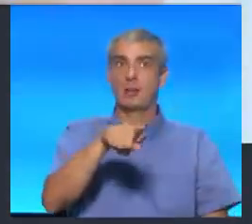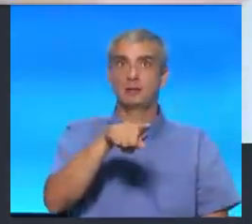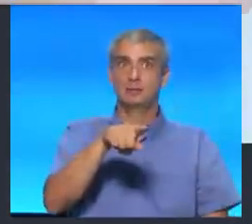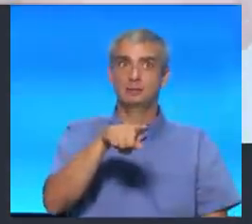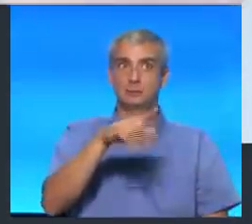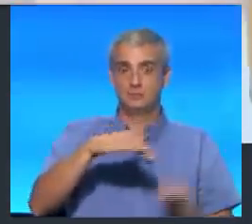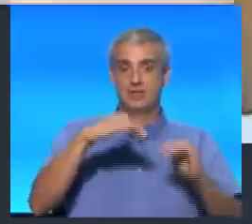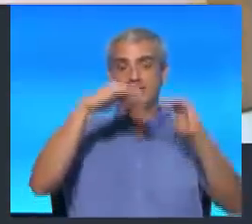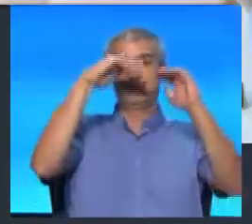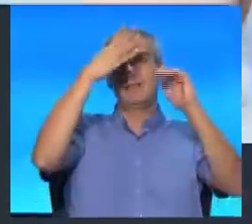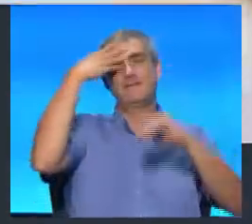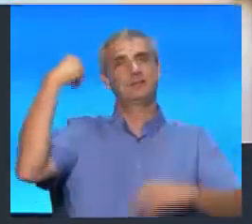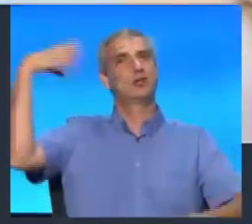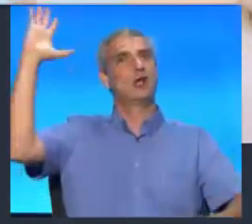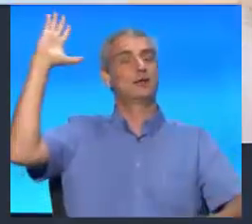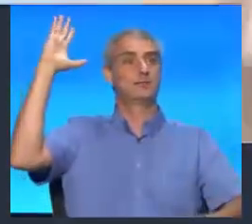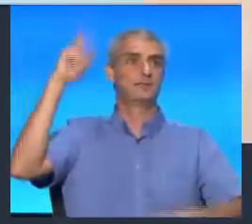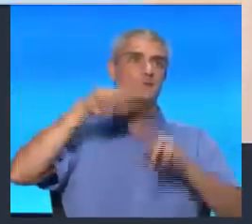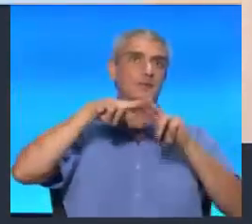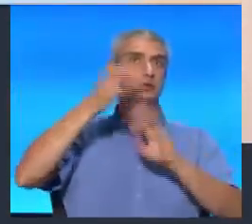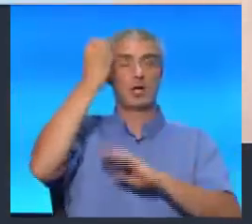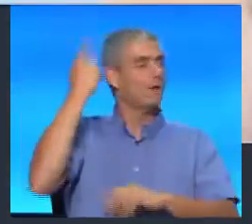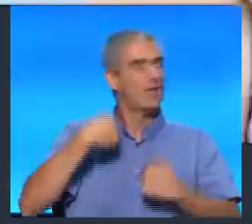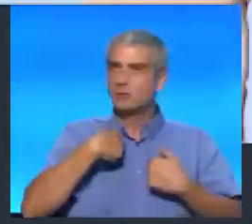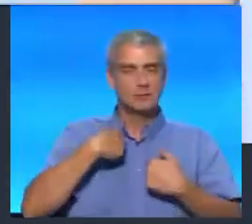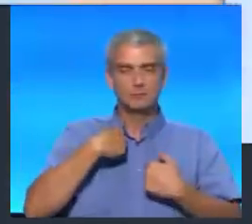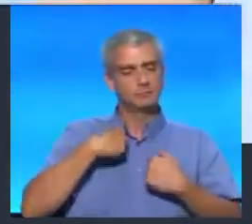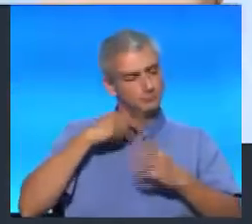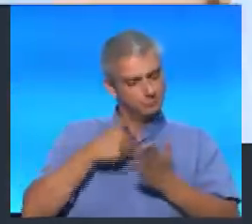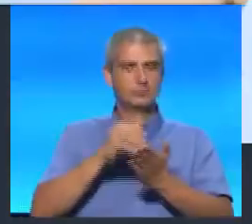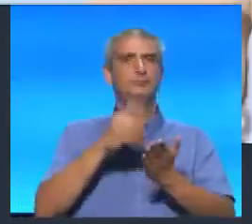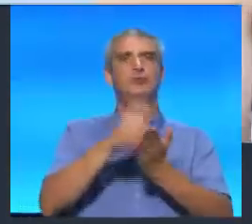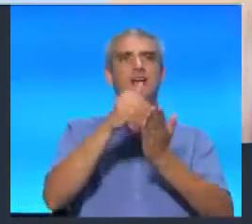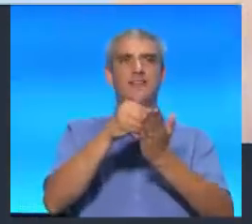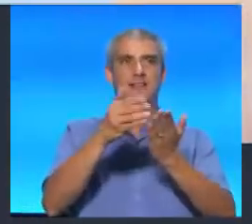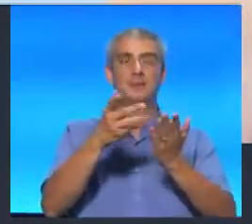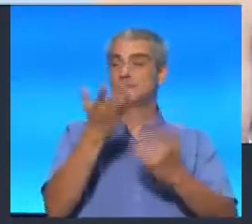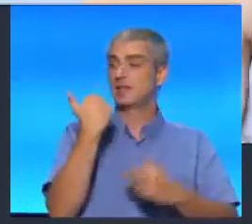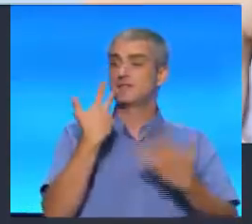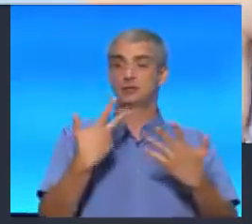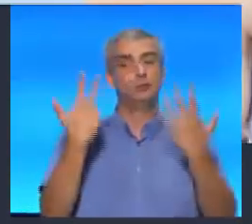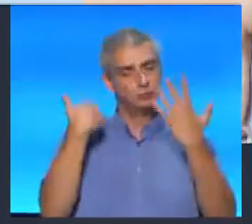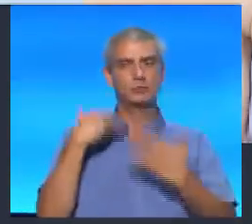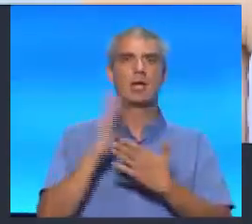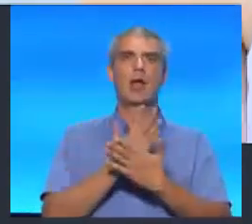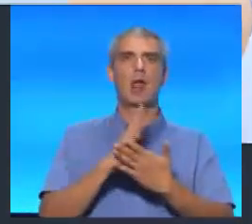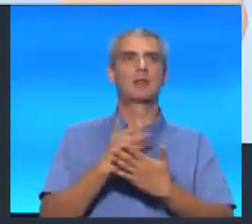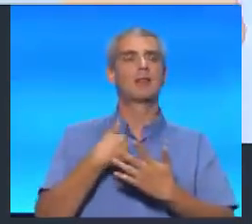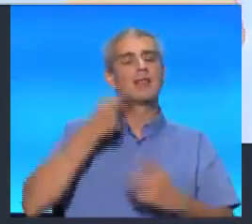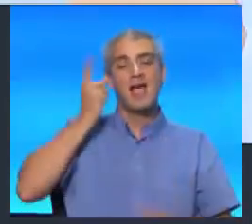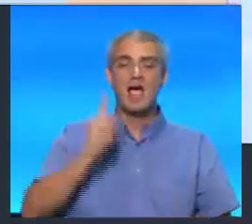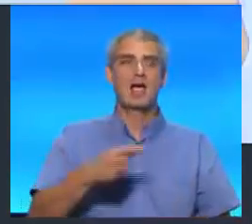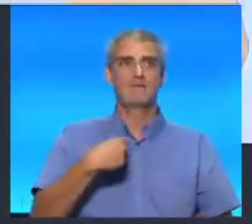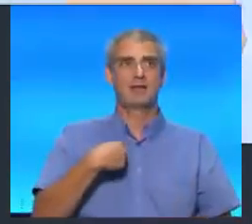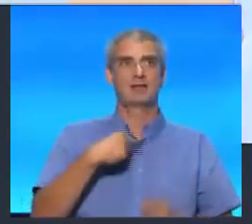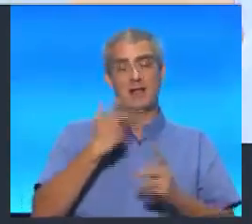גדלים, מתבגרים ומשאירים אותו מאחור, ואני פשוט לא השארתי אותו מאחור. ולפני 8 שנים החלטתי שאני חייבת לראות איך זה ישחות